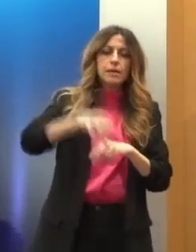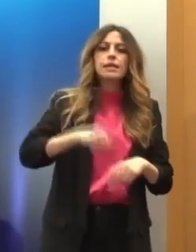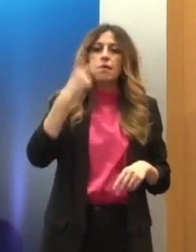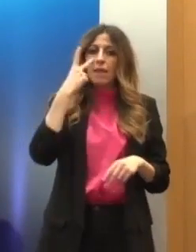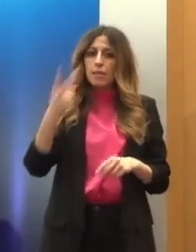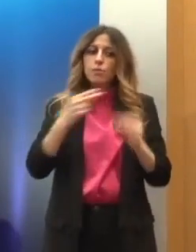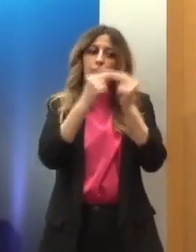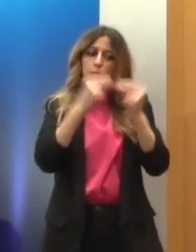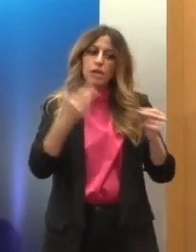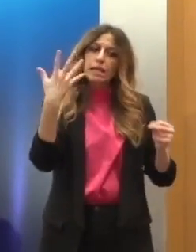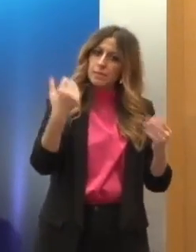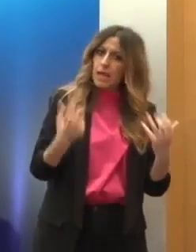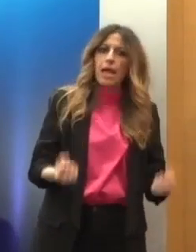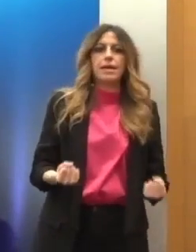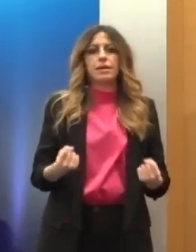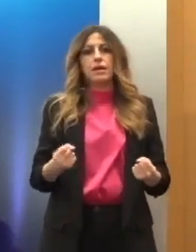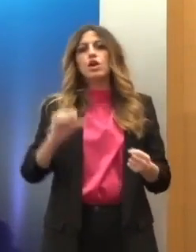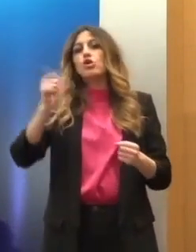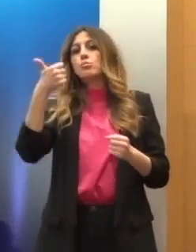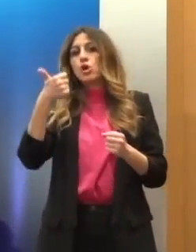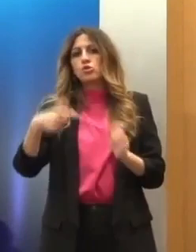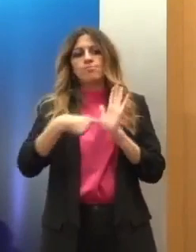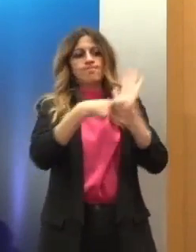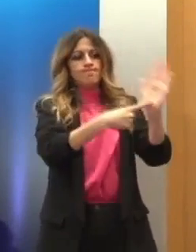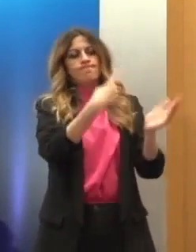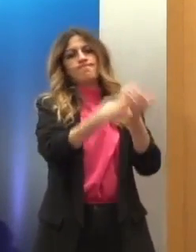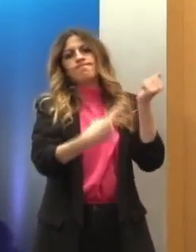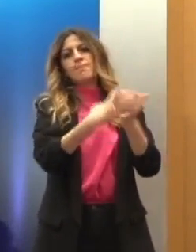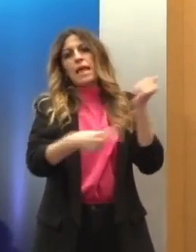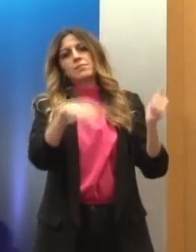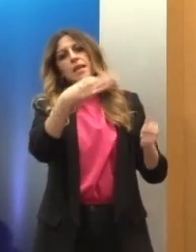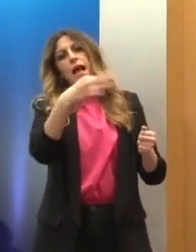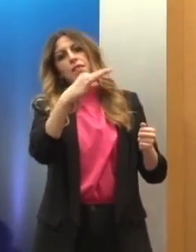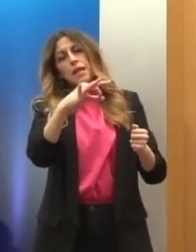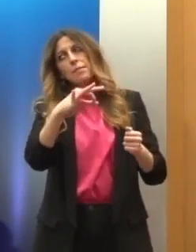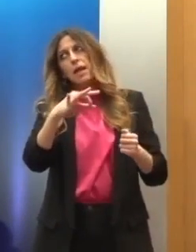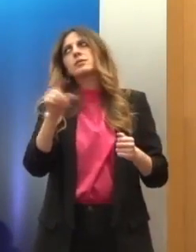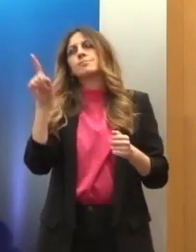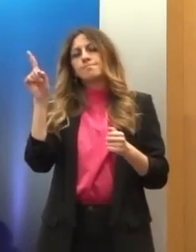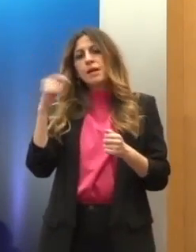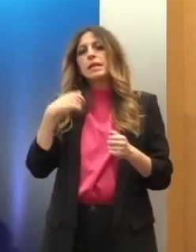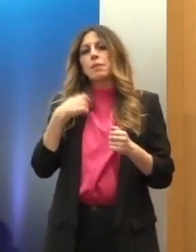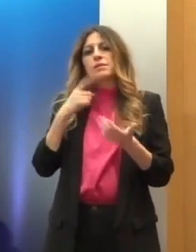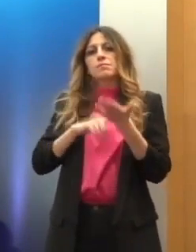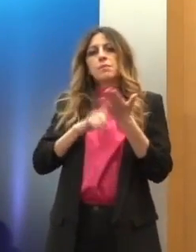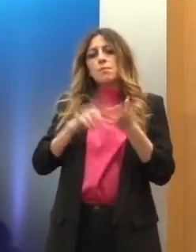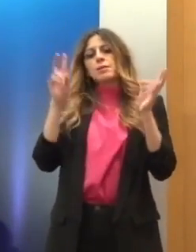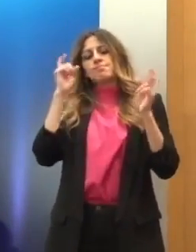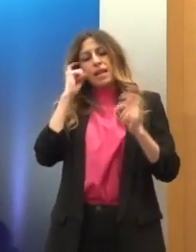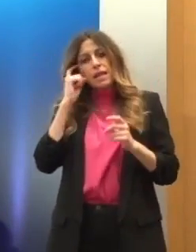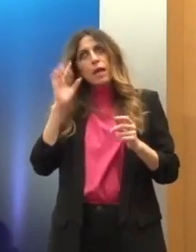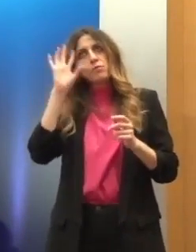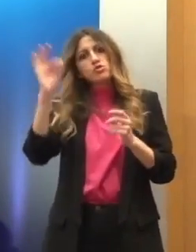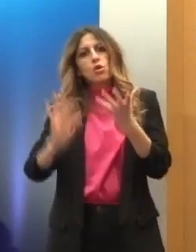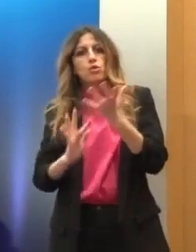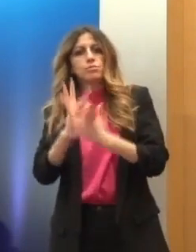πολλά. Αναδεικνύουν τα κενά, τις ελλείψεις και τις αδυναμίες μας και μας δείχνουν το δρόμο προς τα εμπρός. Πρέπει να αναφέρω ότι για την